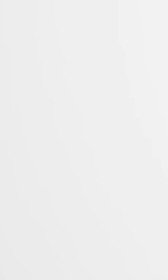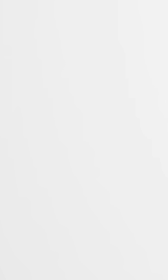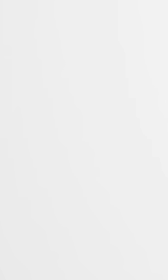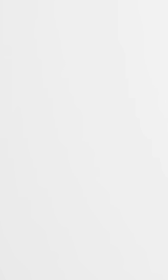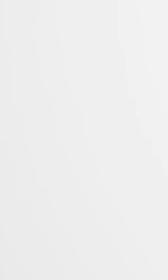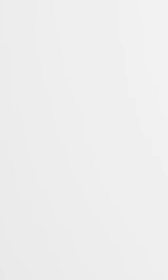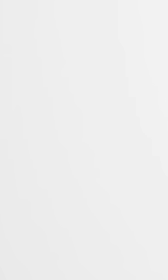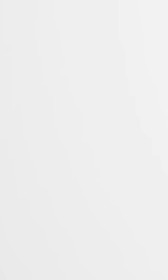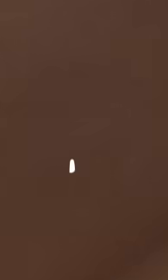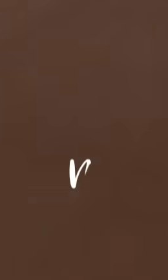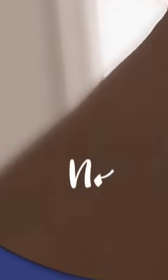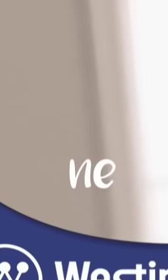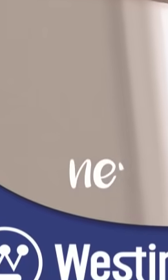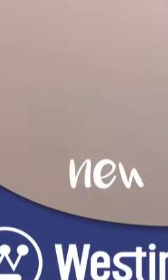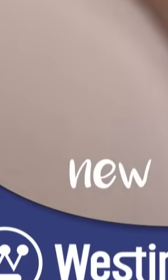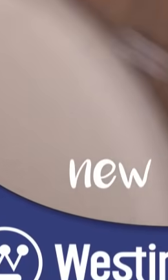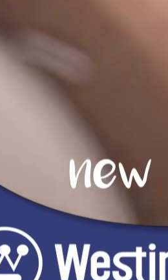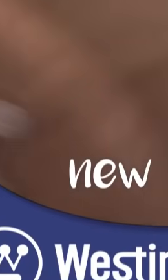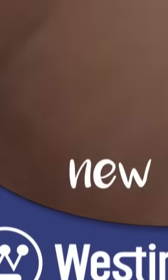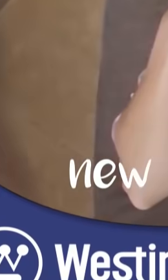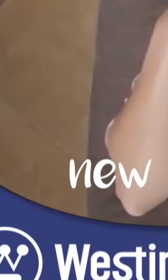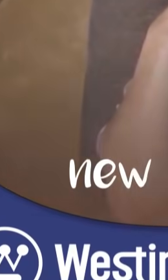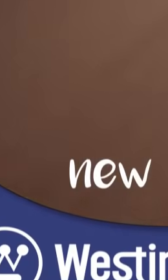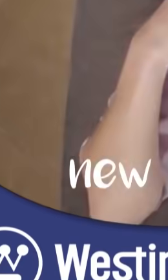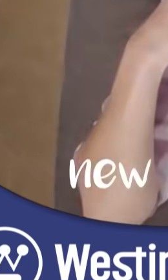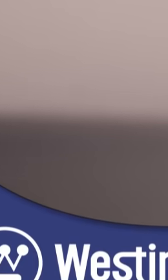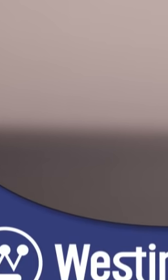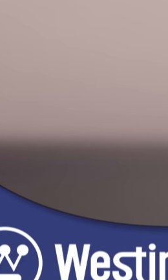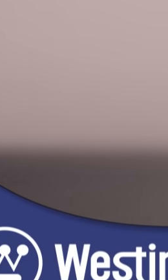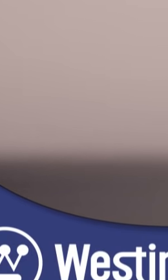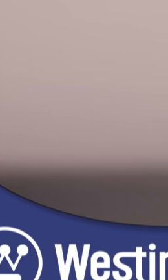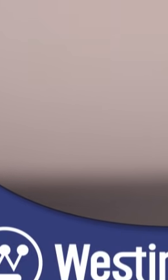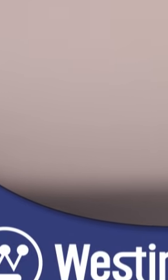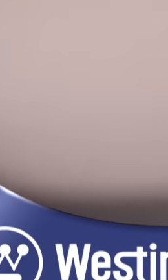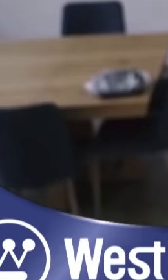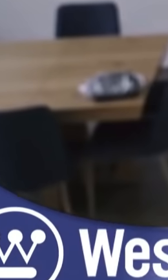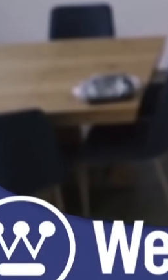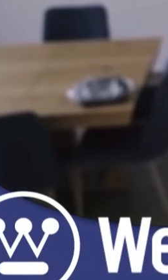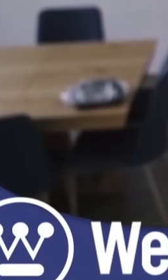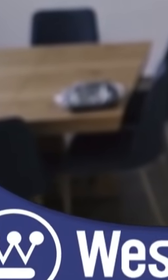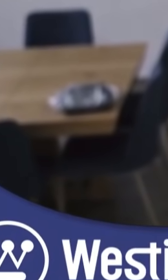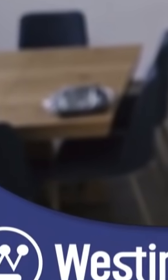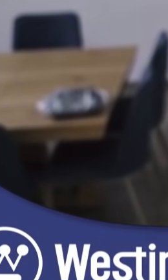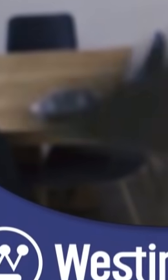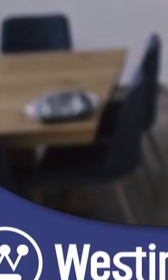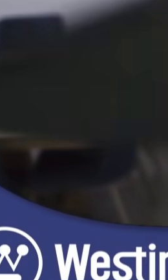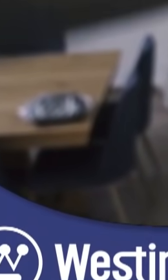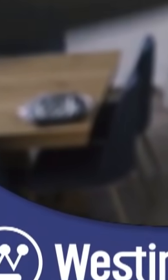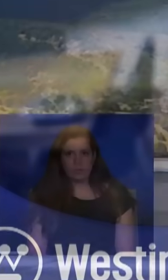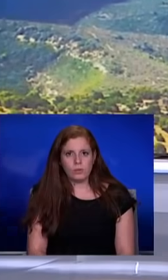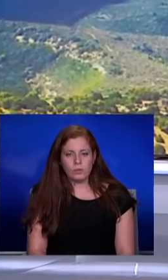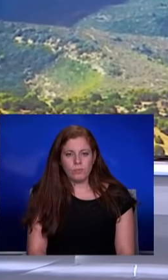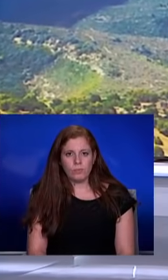התחזית בחסות וסטינגהאוס, מותג מעברי תקרה אמריקאי, כששקט פוגש עיצוב. וסטינגהאוס, השקט